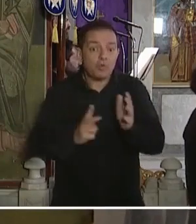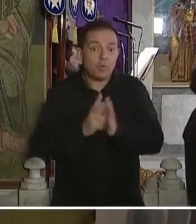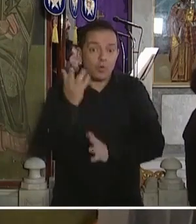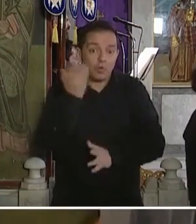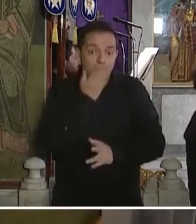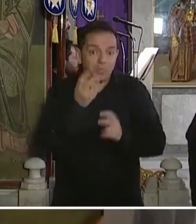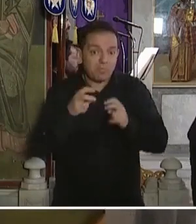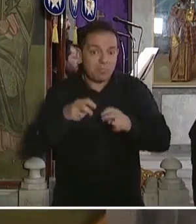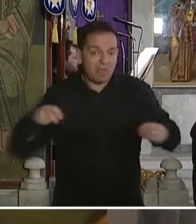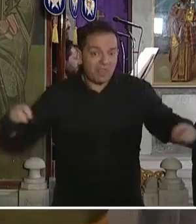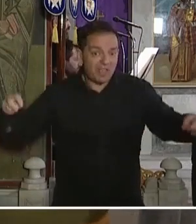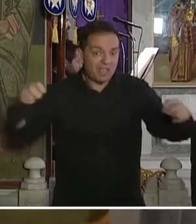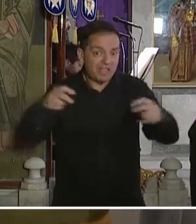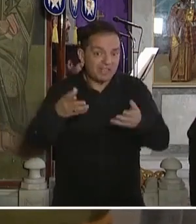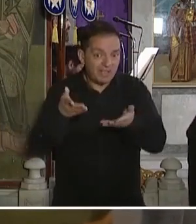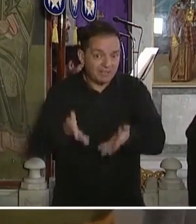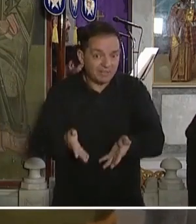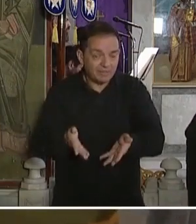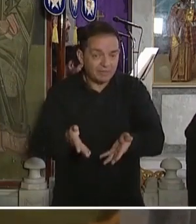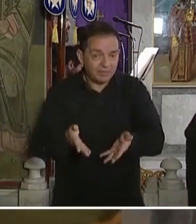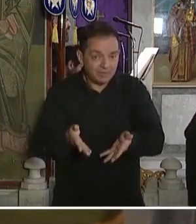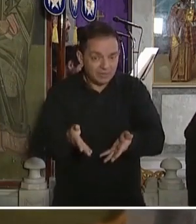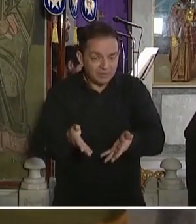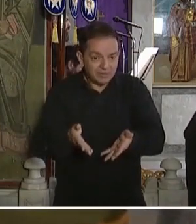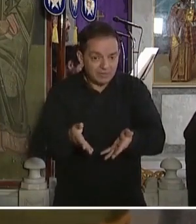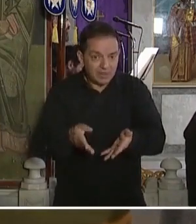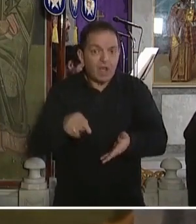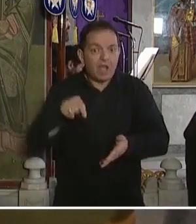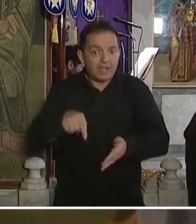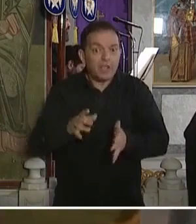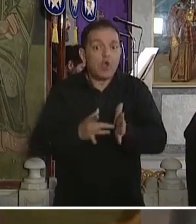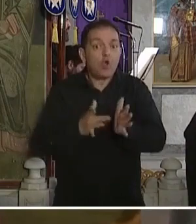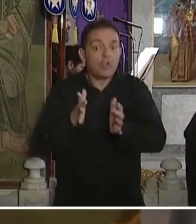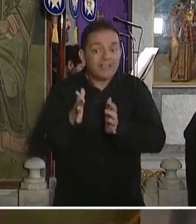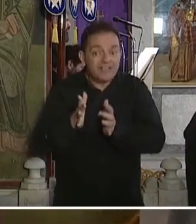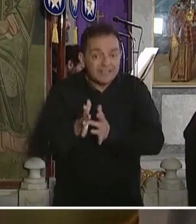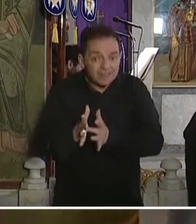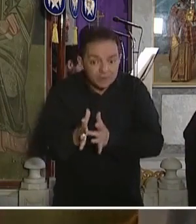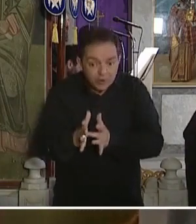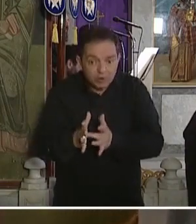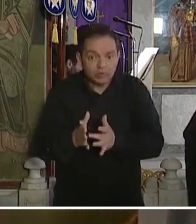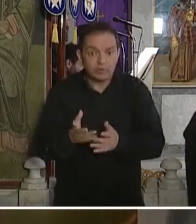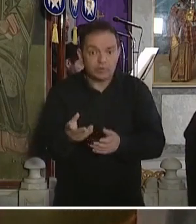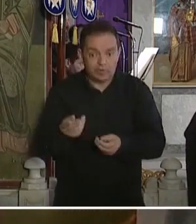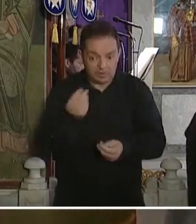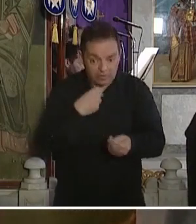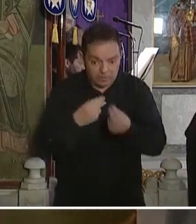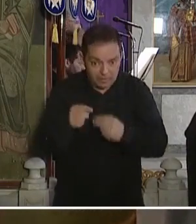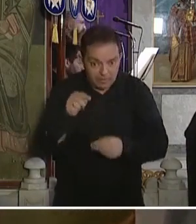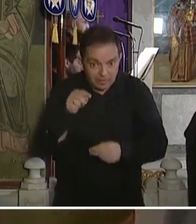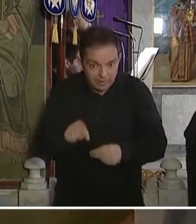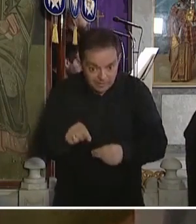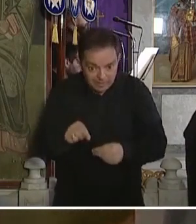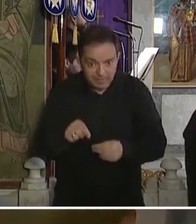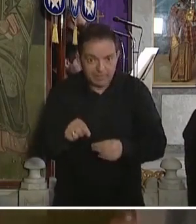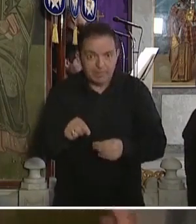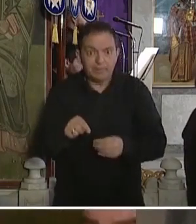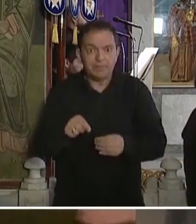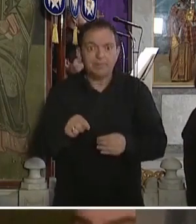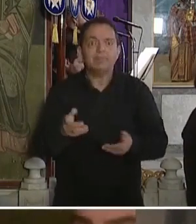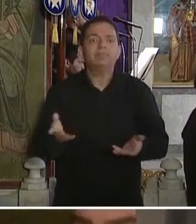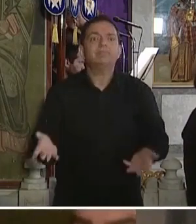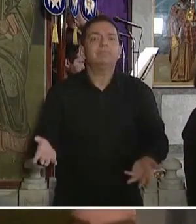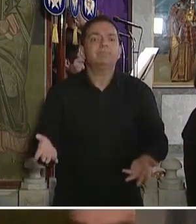δηλαδή τον χώρο στον οποίο ο Κύριος λίγο πρώτου πάθους παρέδωσε αυτό